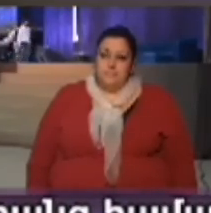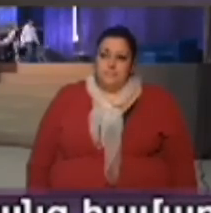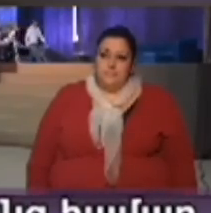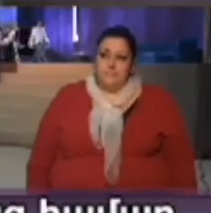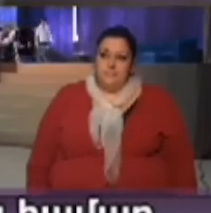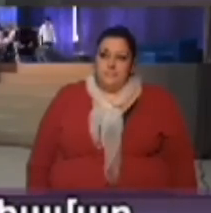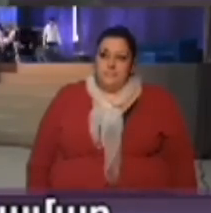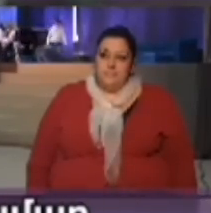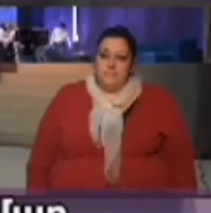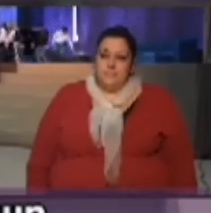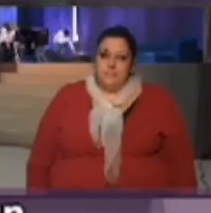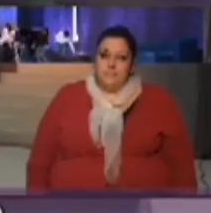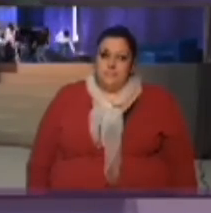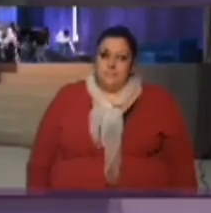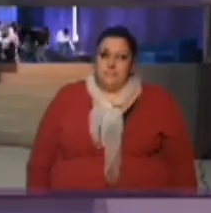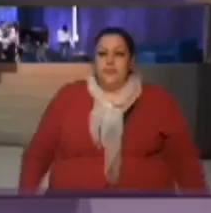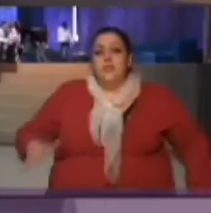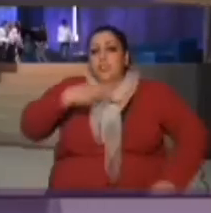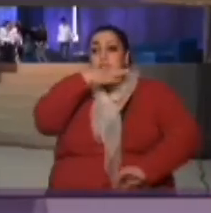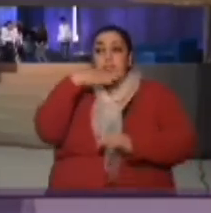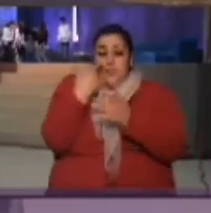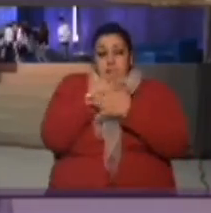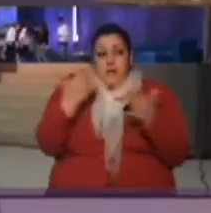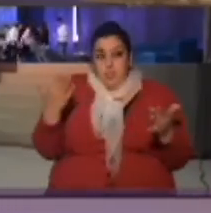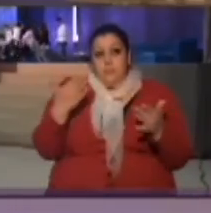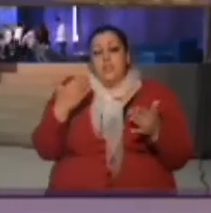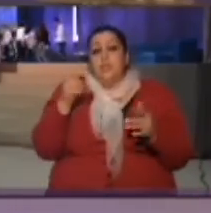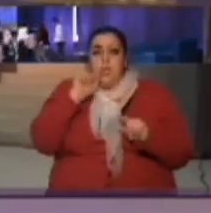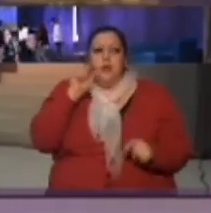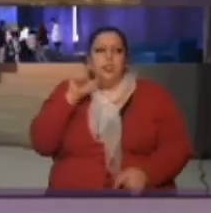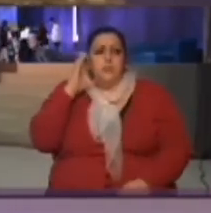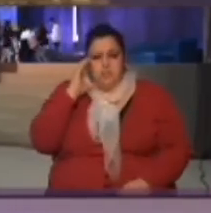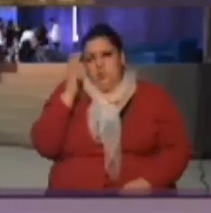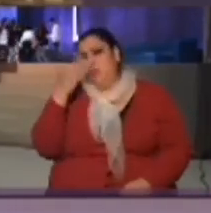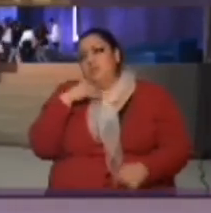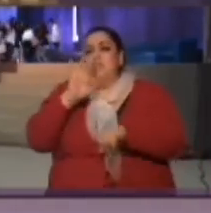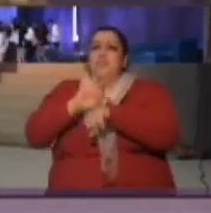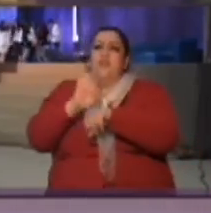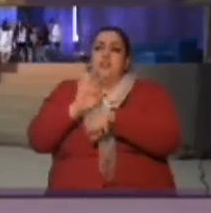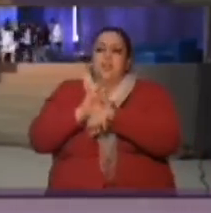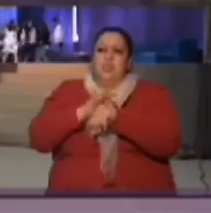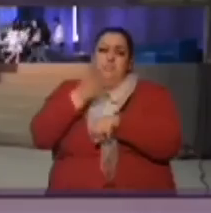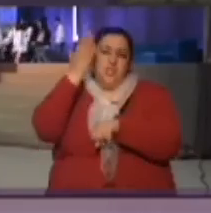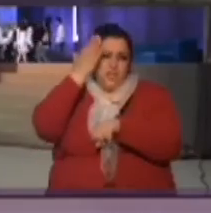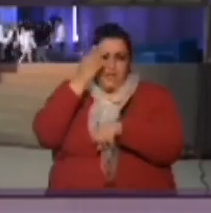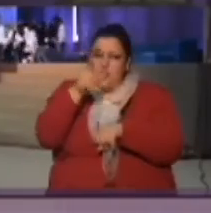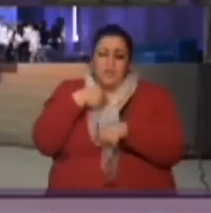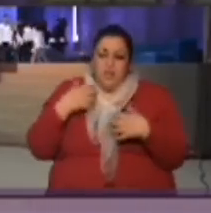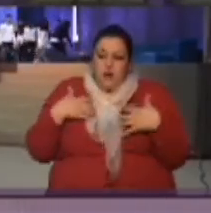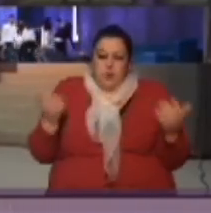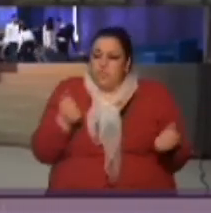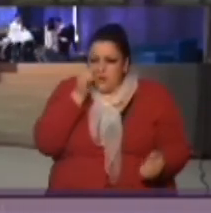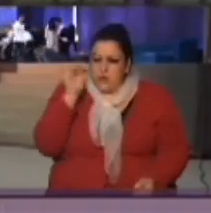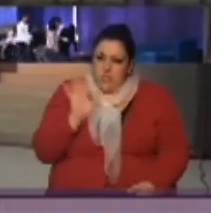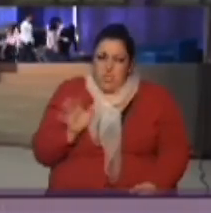լսել, դու ասում ես, գիտես իմ հիվանդության համար ինչքան մարդ է աղոթել, դու ասում ես իմ